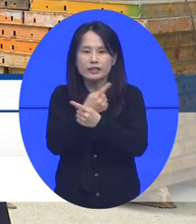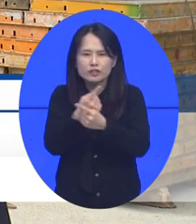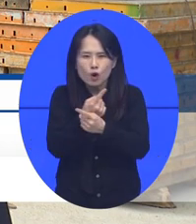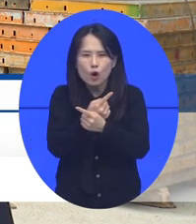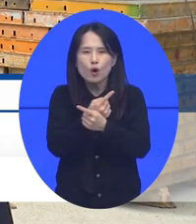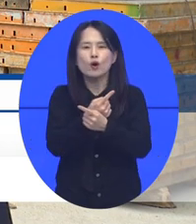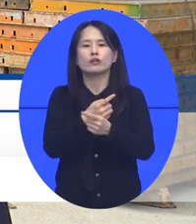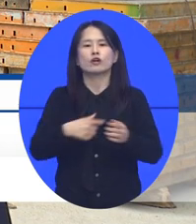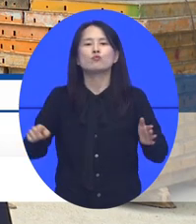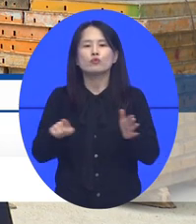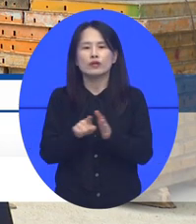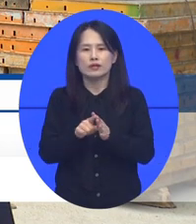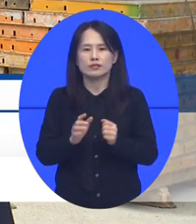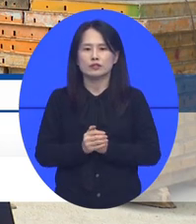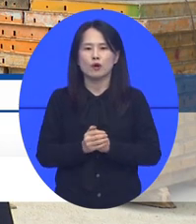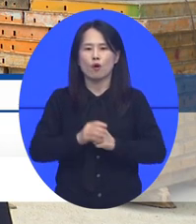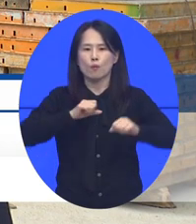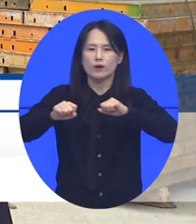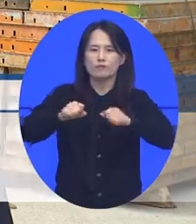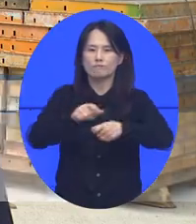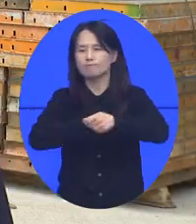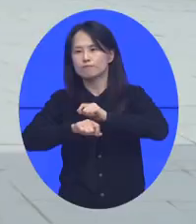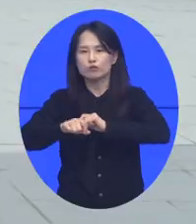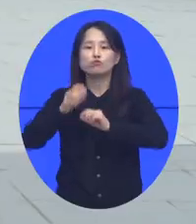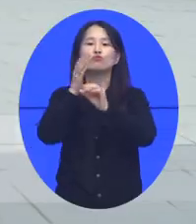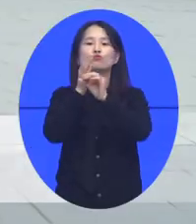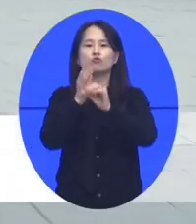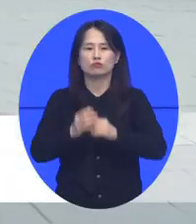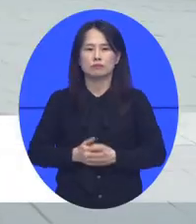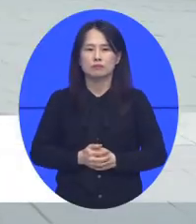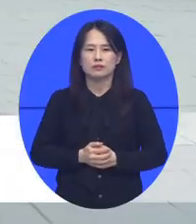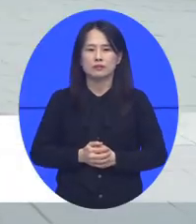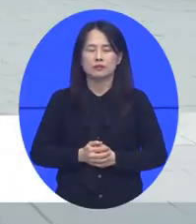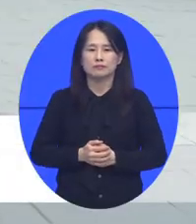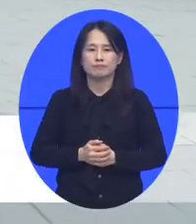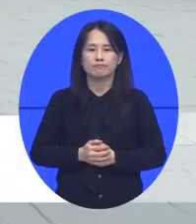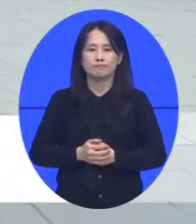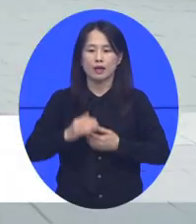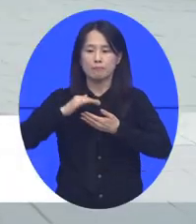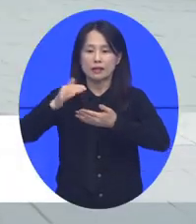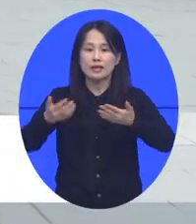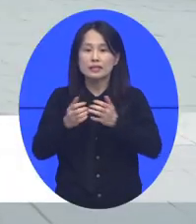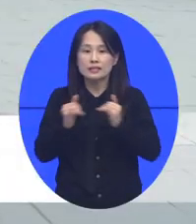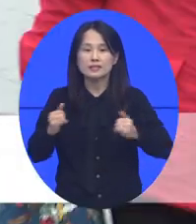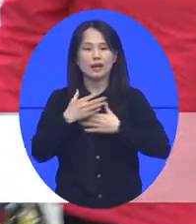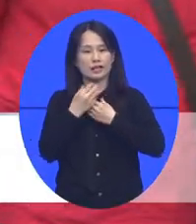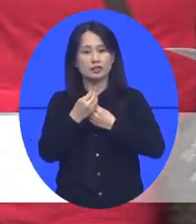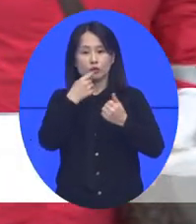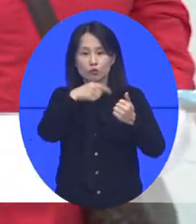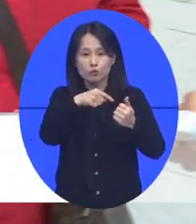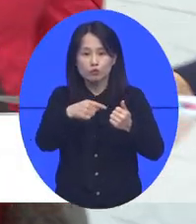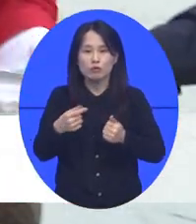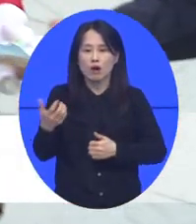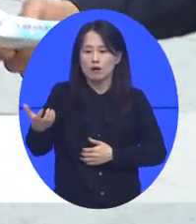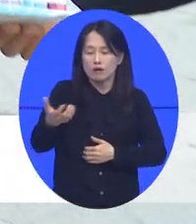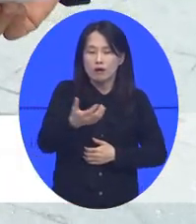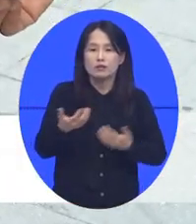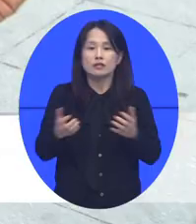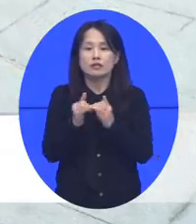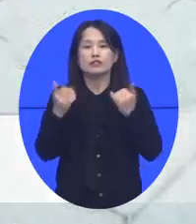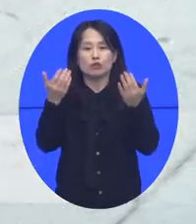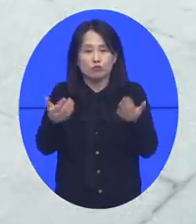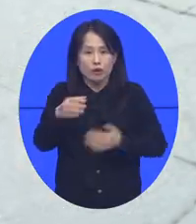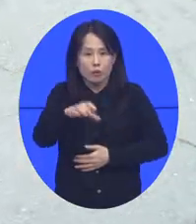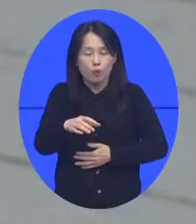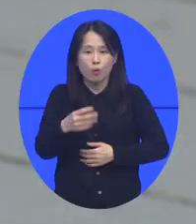개선하고 이런 위해 예방 활동을 적극적으로 하고 있습니다. 이외에도 경기도는 배달 노동자 안전 교육, 이동 노동자 휴게